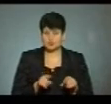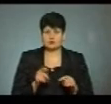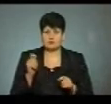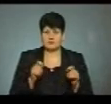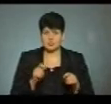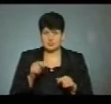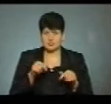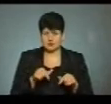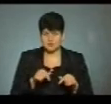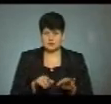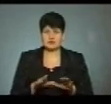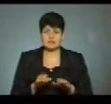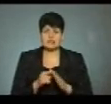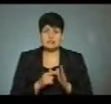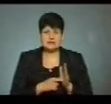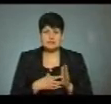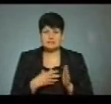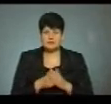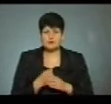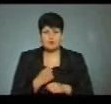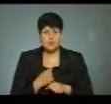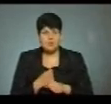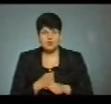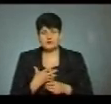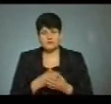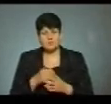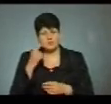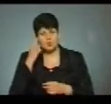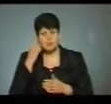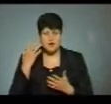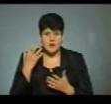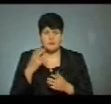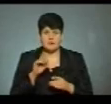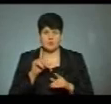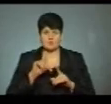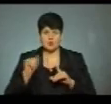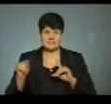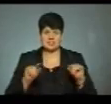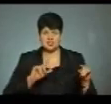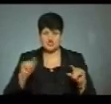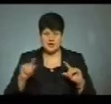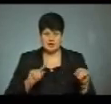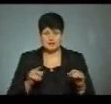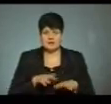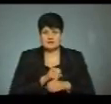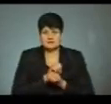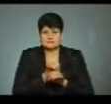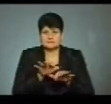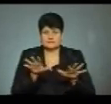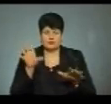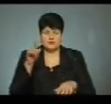вони ділилися своїми роботами, своїми думками, і потім роз'їжджалися і доносили по всій